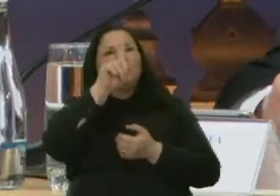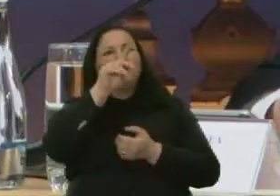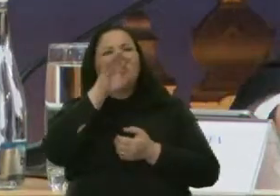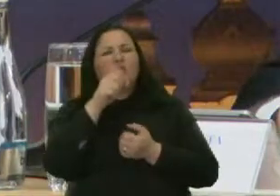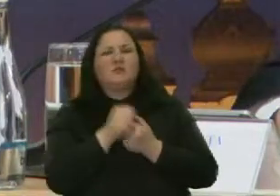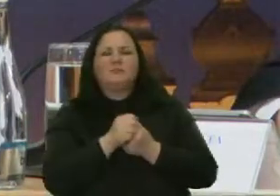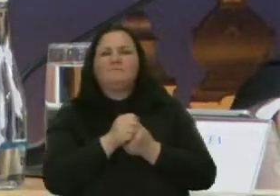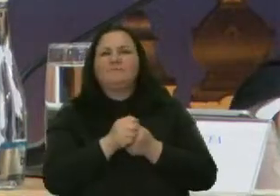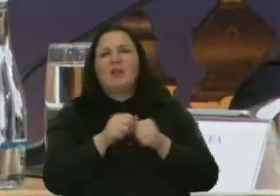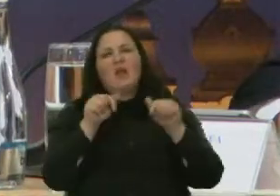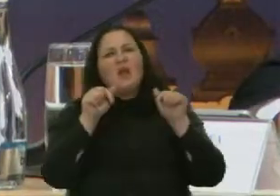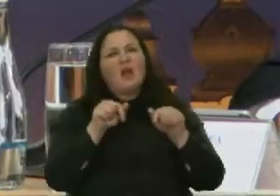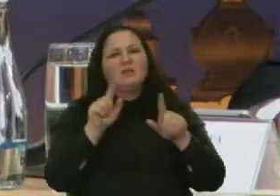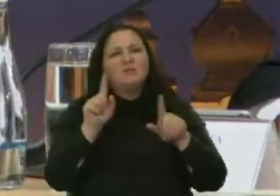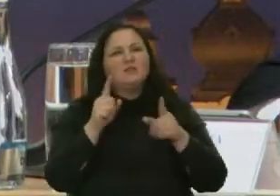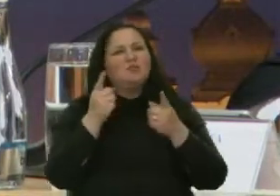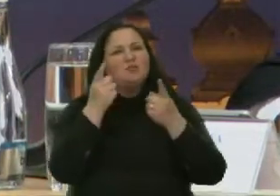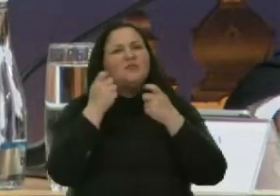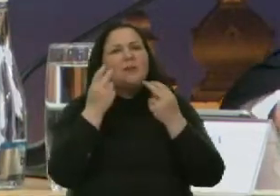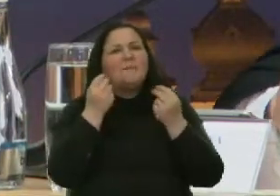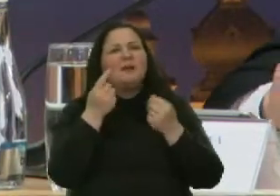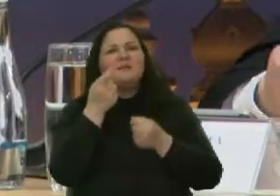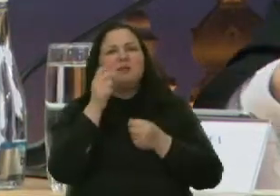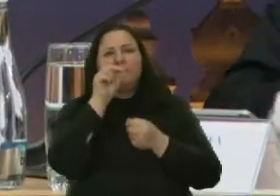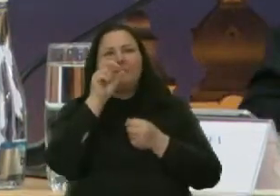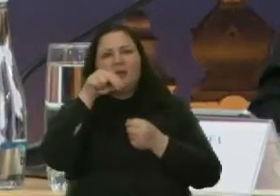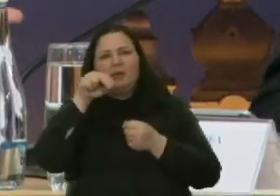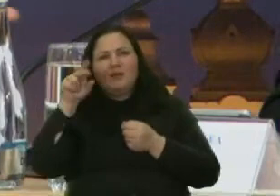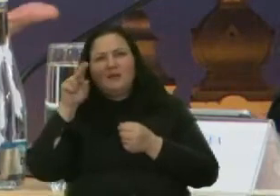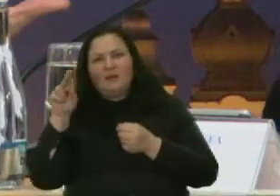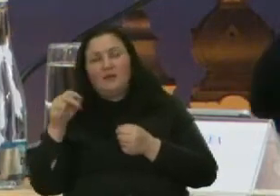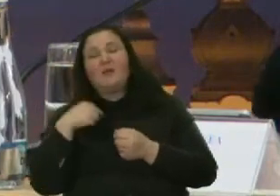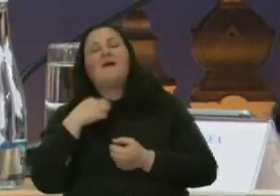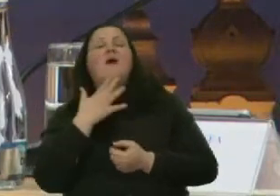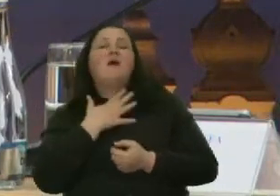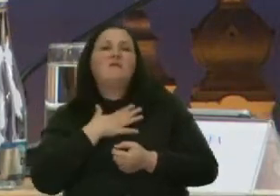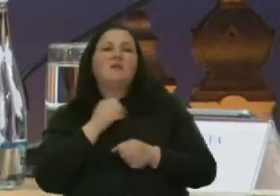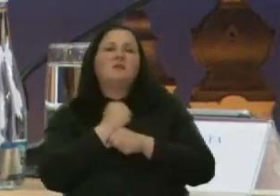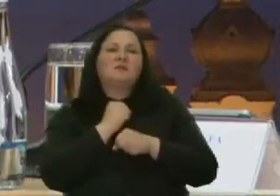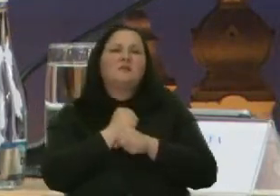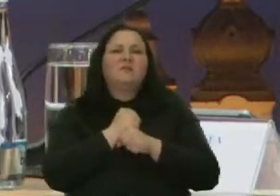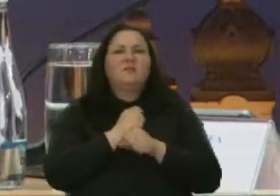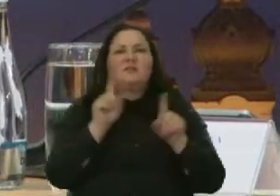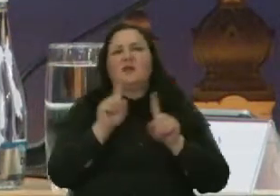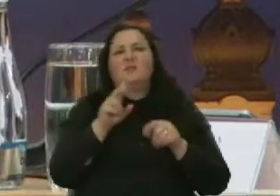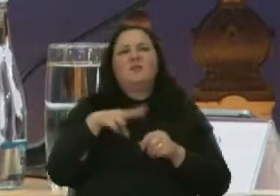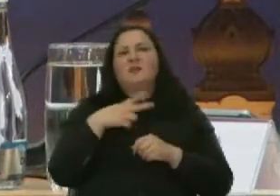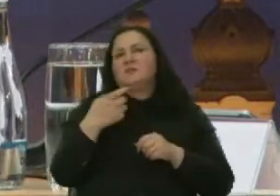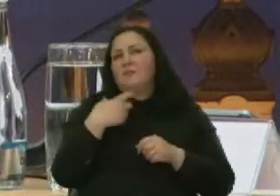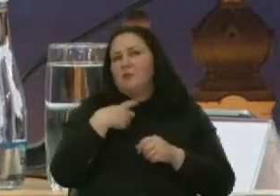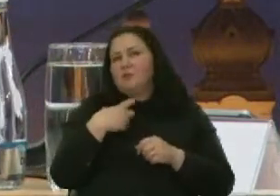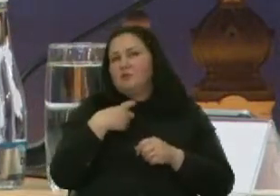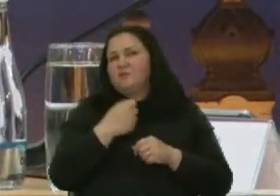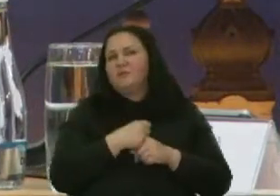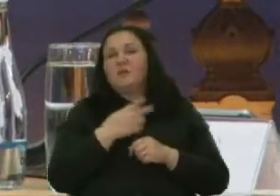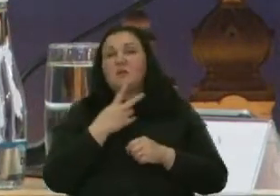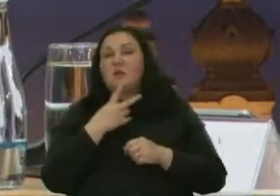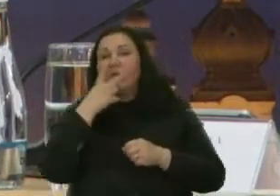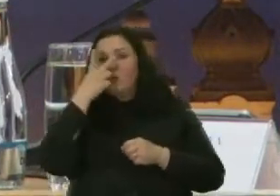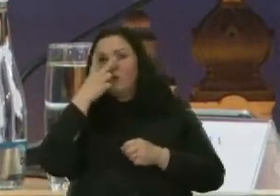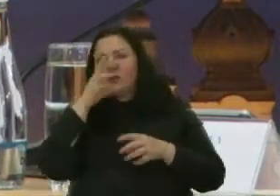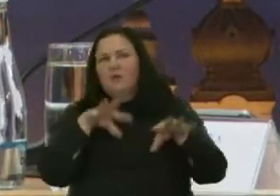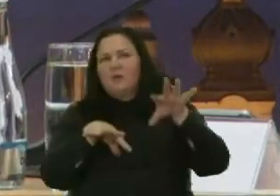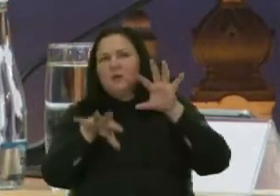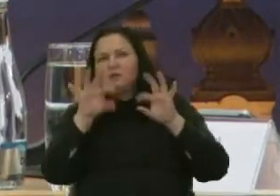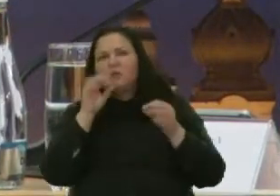investiție astăzi nu se finanțează din pnrr ne a cerut s o facem din pnr am vrea s o facem dar nu există posibil ne uităm la soluții de